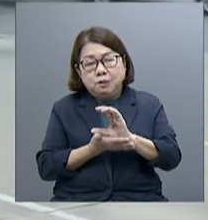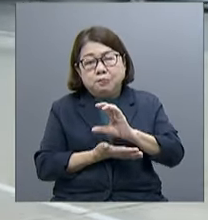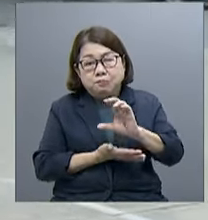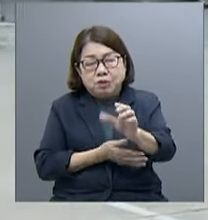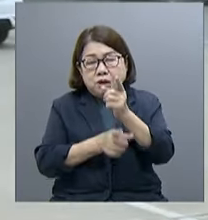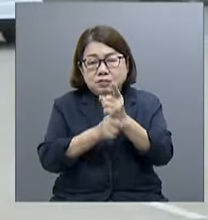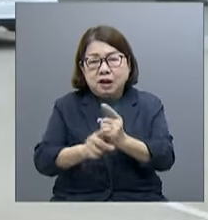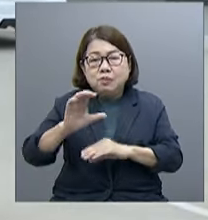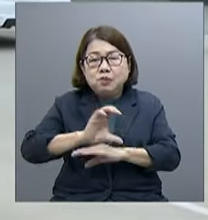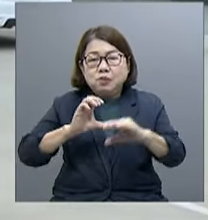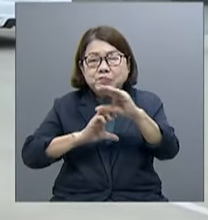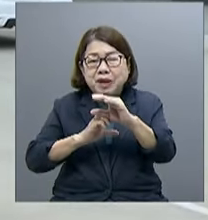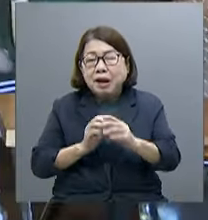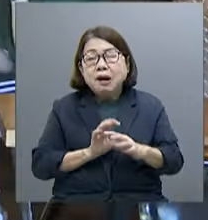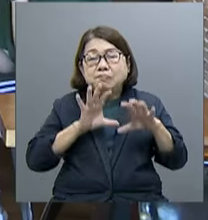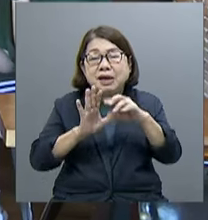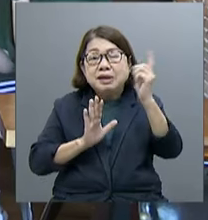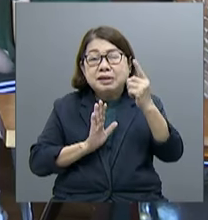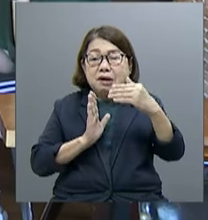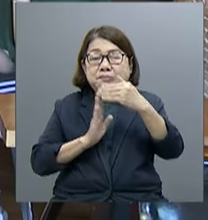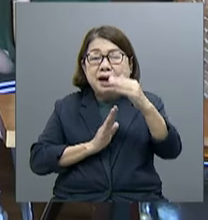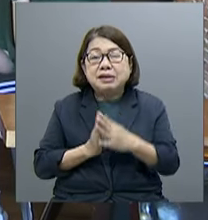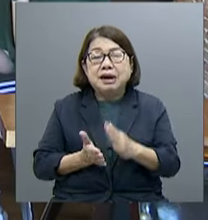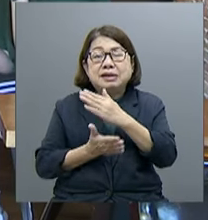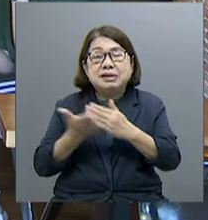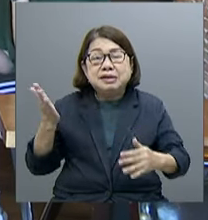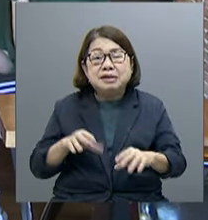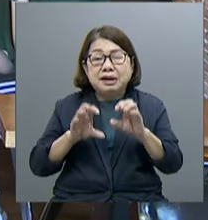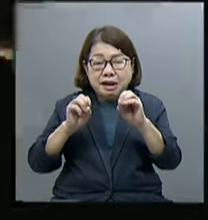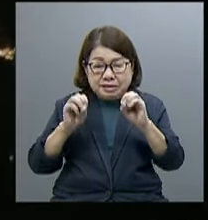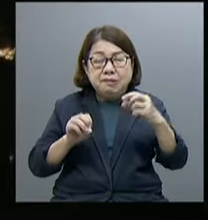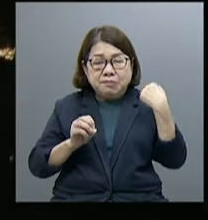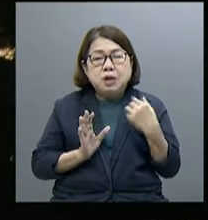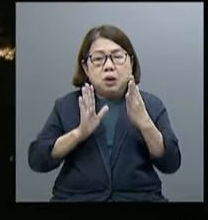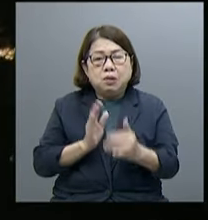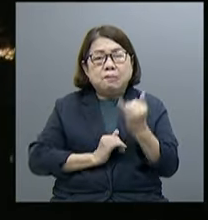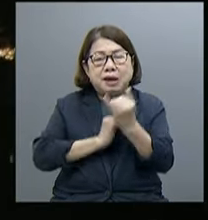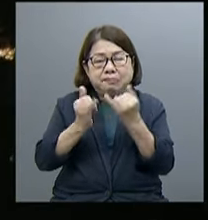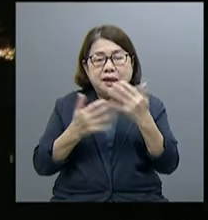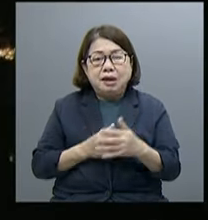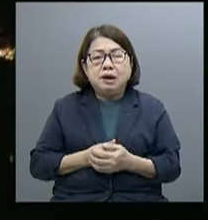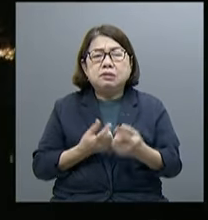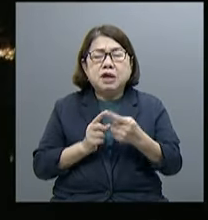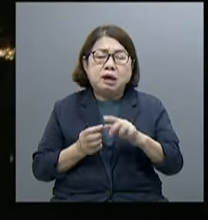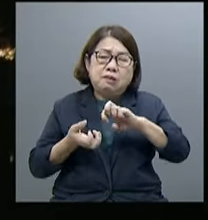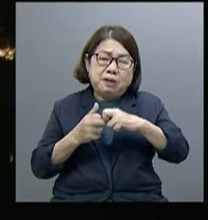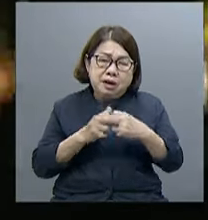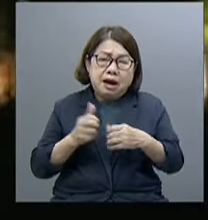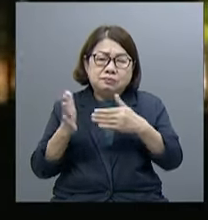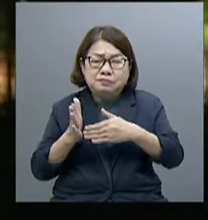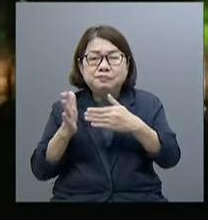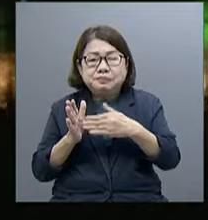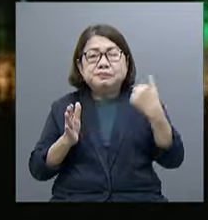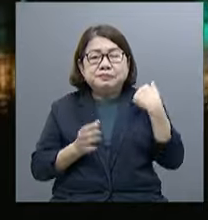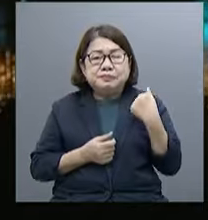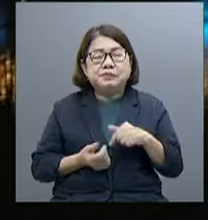การแอ่วเหนือคนละครึ่งก็มีผู้ใช้บริการบ้างแล้วค่ะก็ได้รับความสนใจแต่ยอมรับว่าอาจจะติดขัดปัญหาบ้างจึง